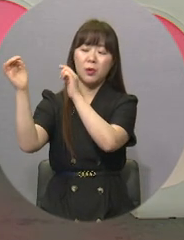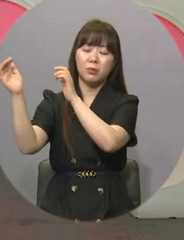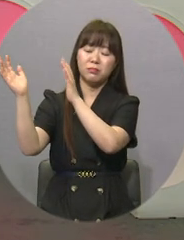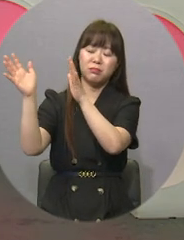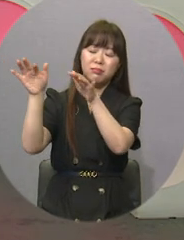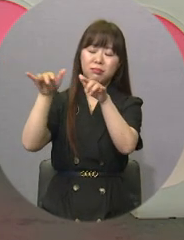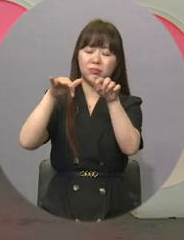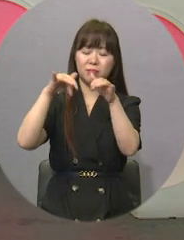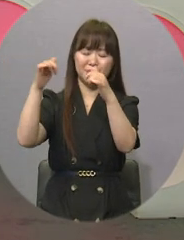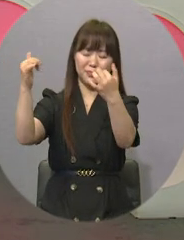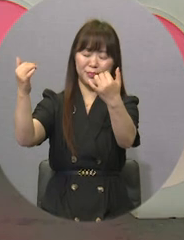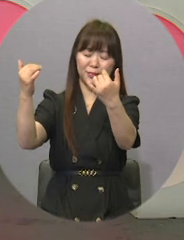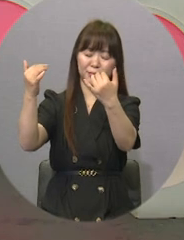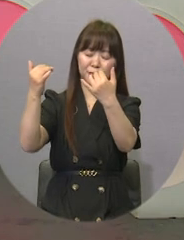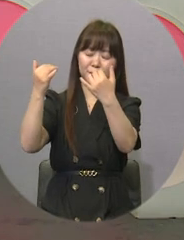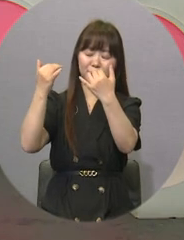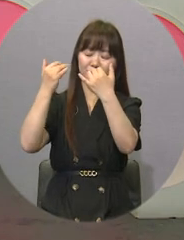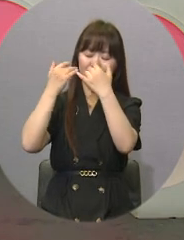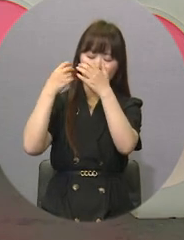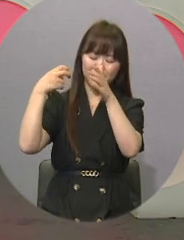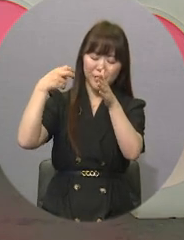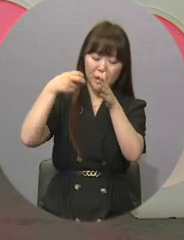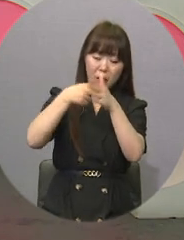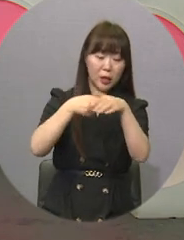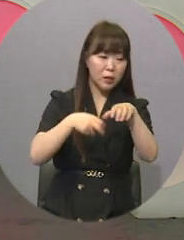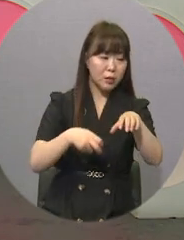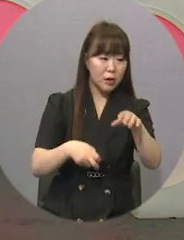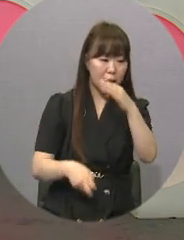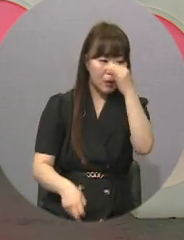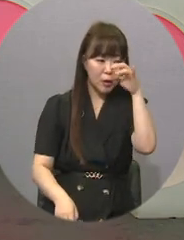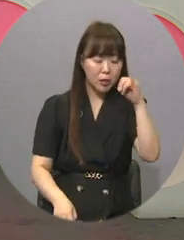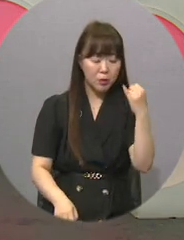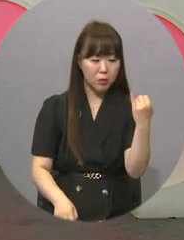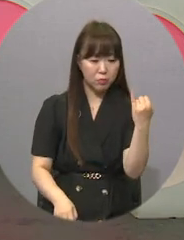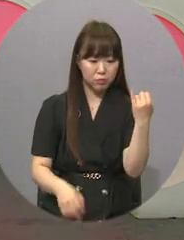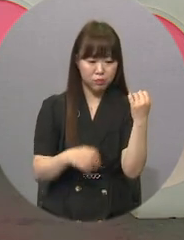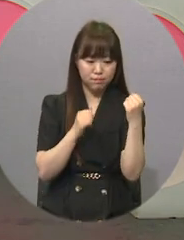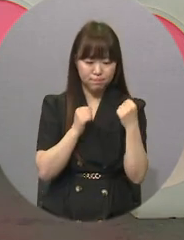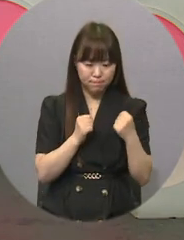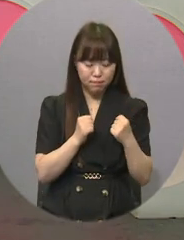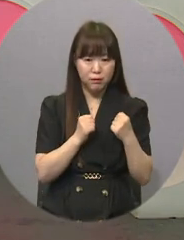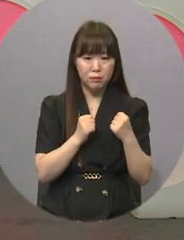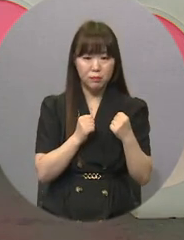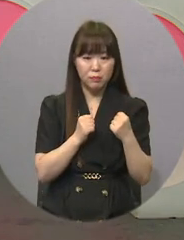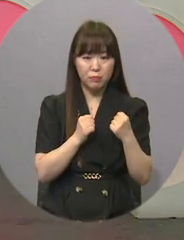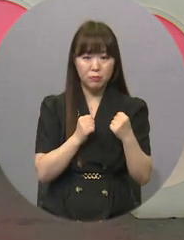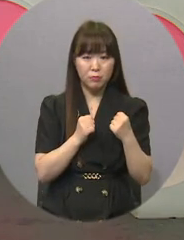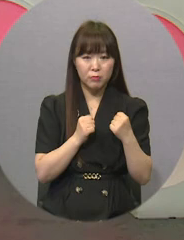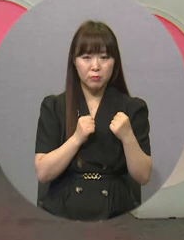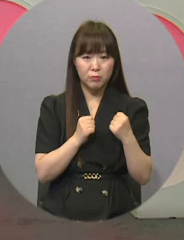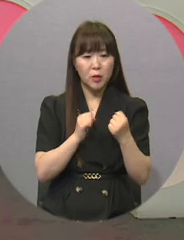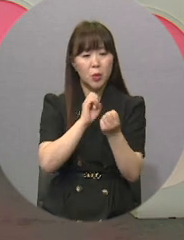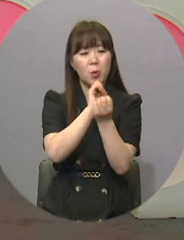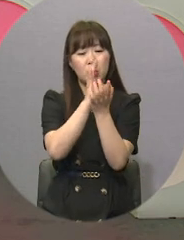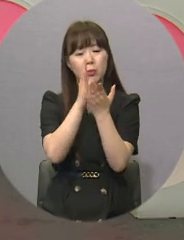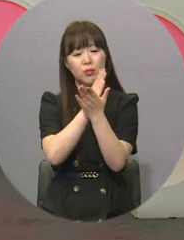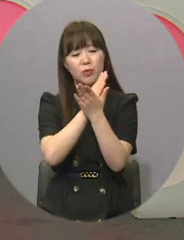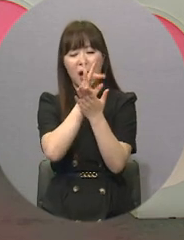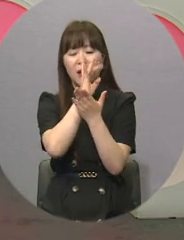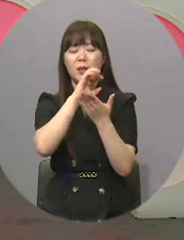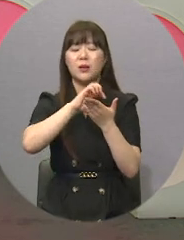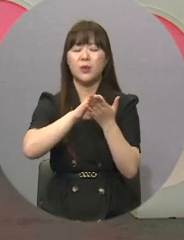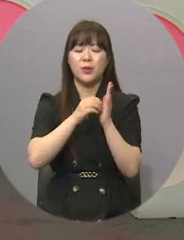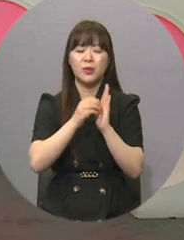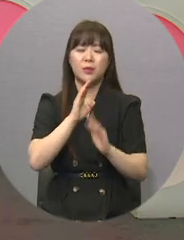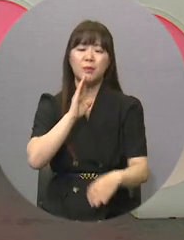날리더라고요. 그 정류장에 할머니 서 있었죠. 꽃과 분간이 안 갈 정도로